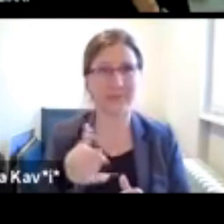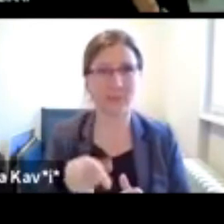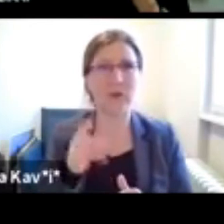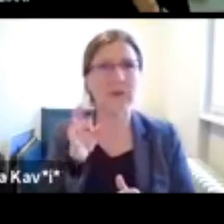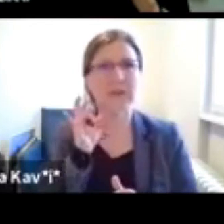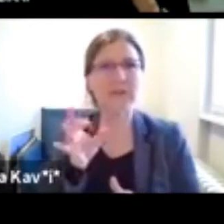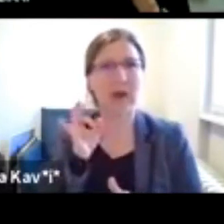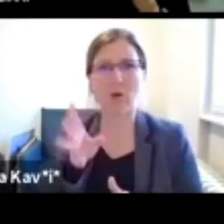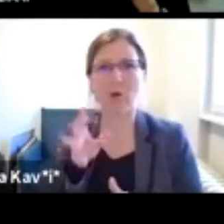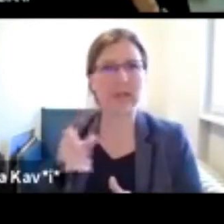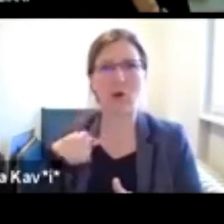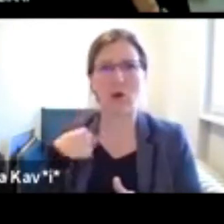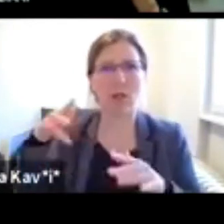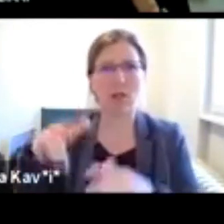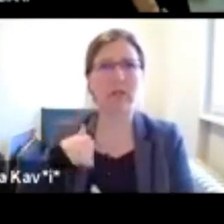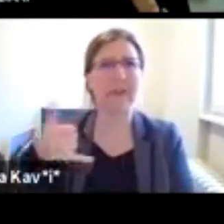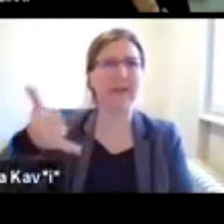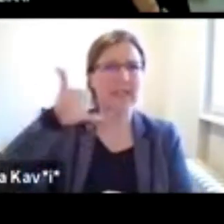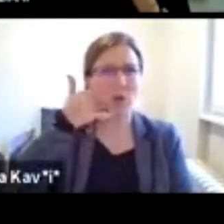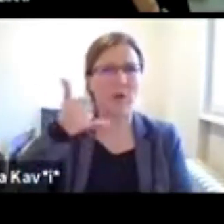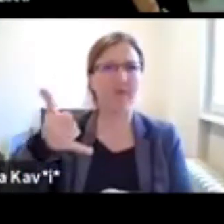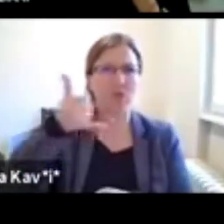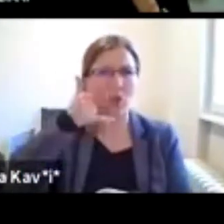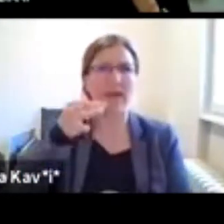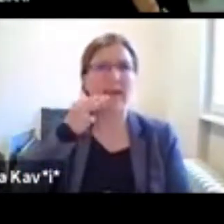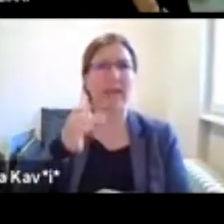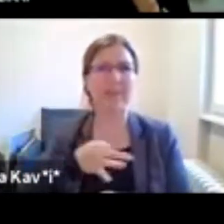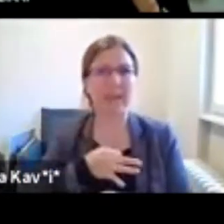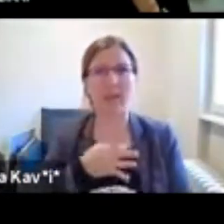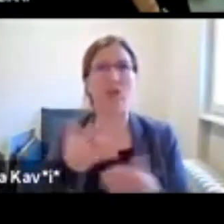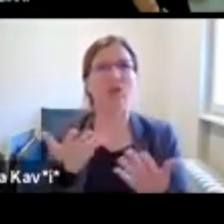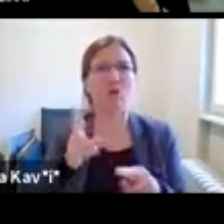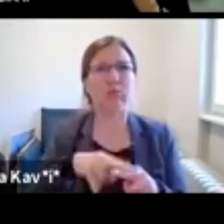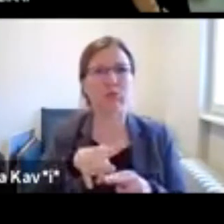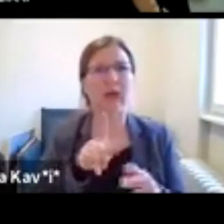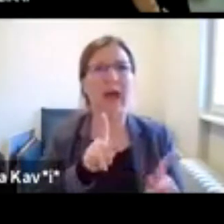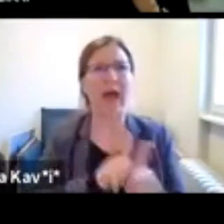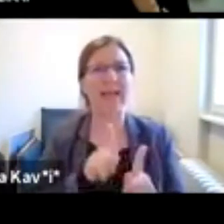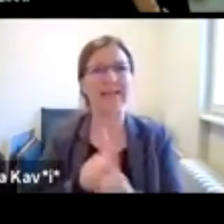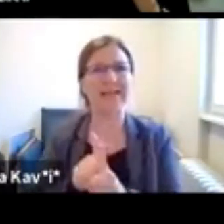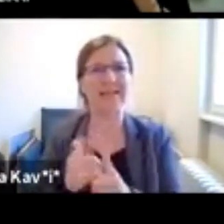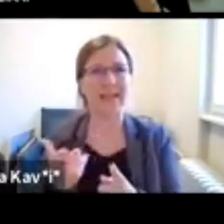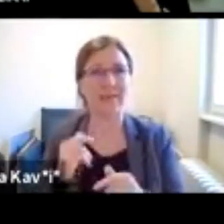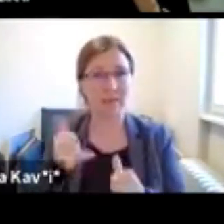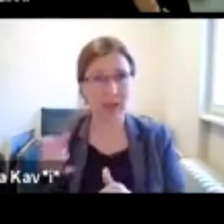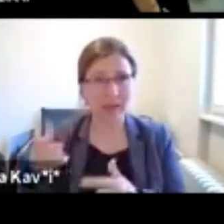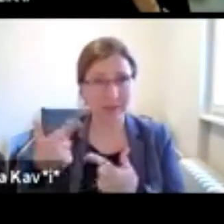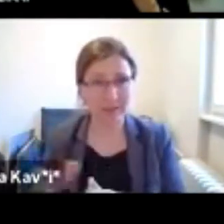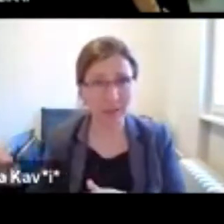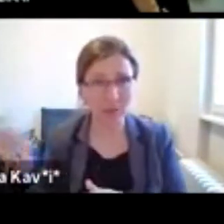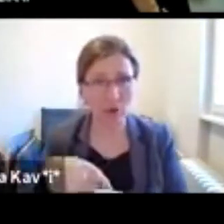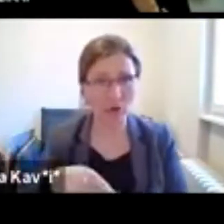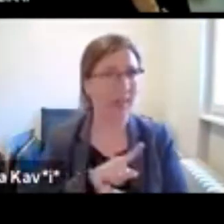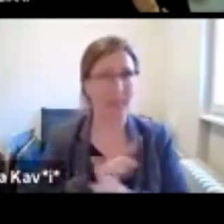svakodnevno zovu ljudi i pitaju što će sa asistentima, smiju li im doći, ne smiju li